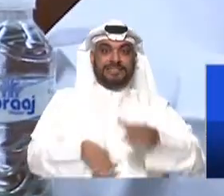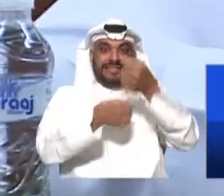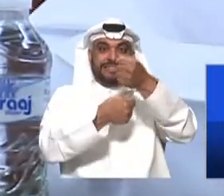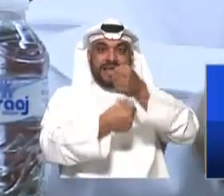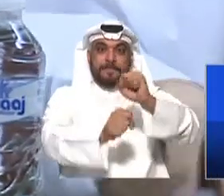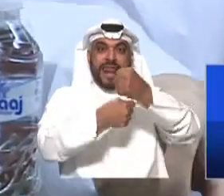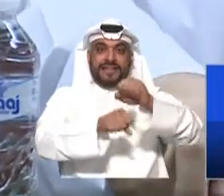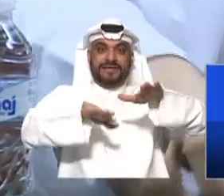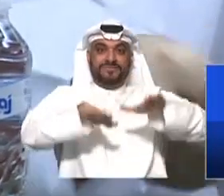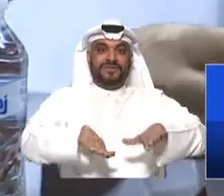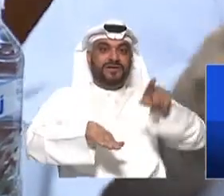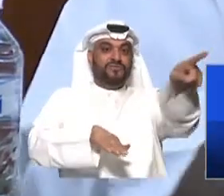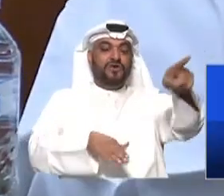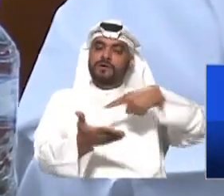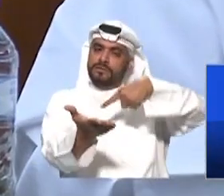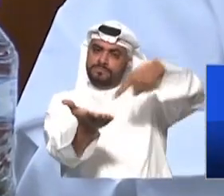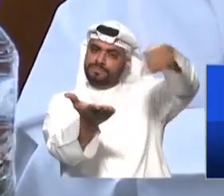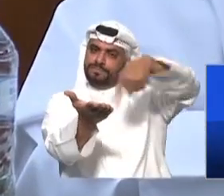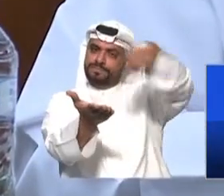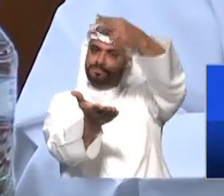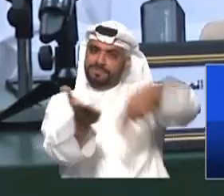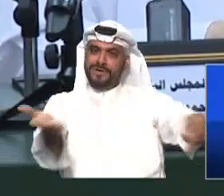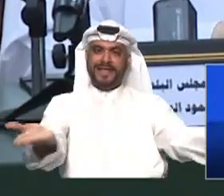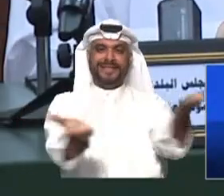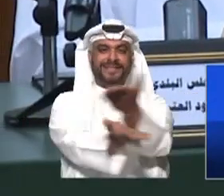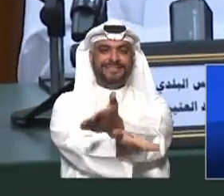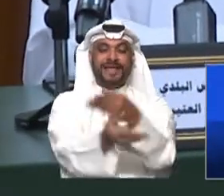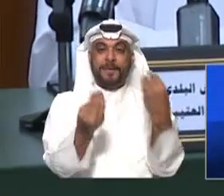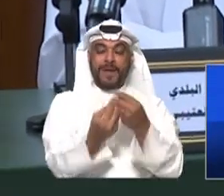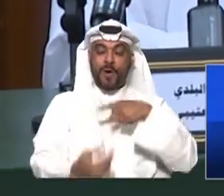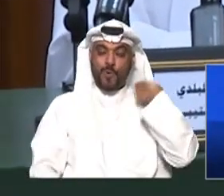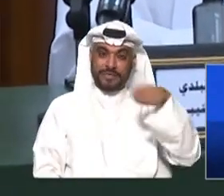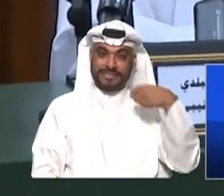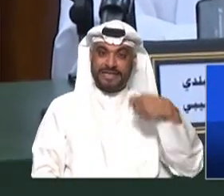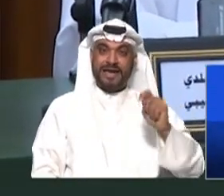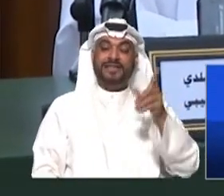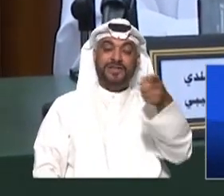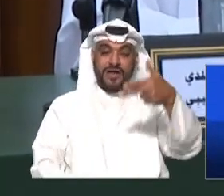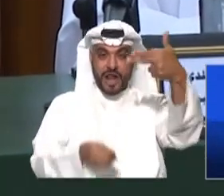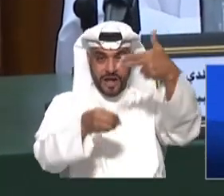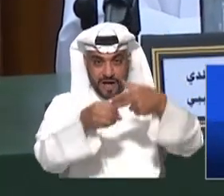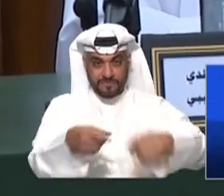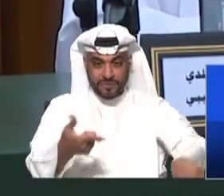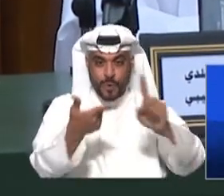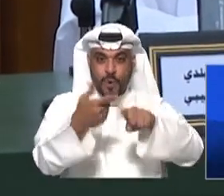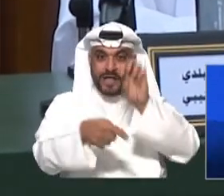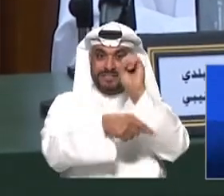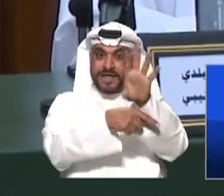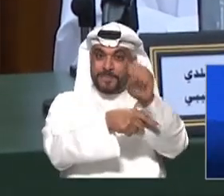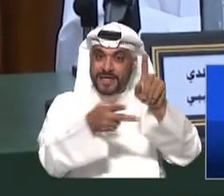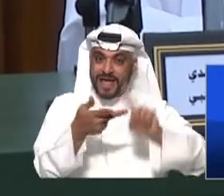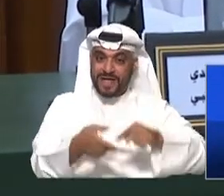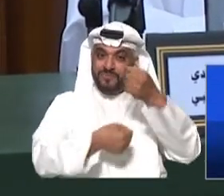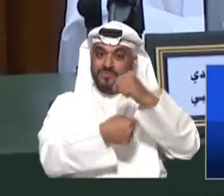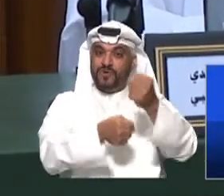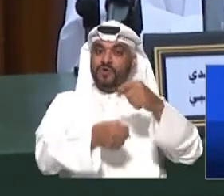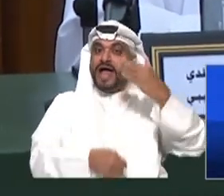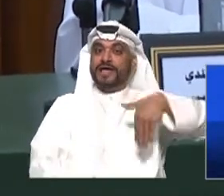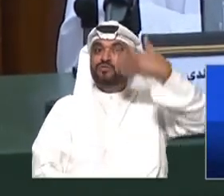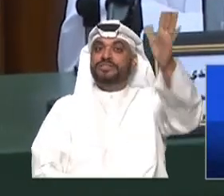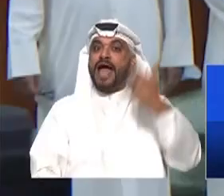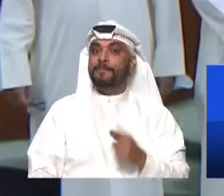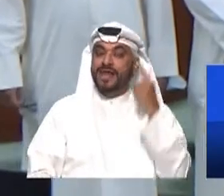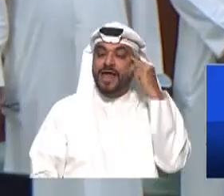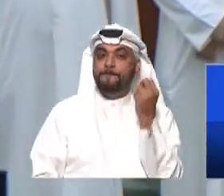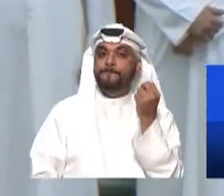بروتوكول تعاون مع وزارة النفط وبحضور واهتمام وزير النفط ووزير التعليم العالي الدكتور محمد الفارس، في